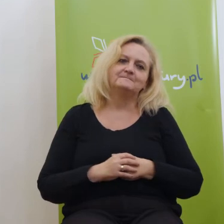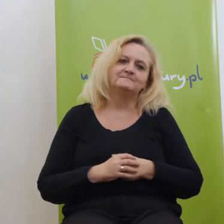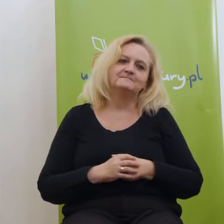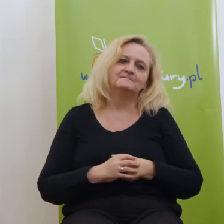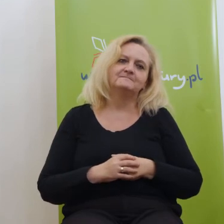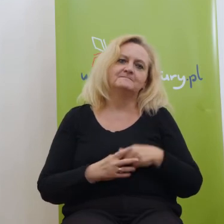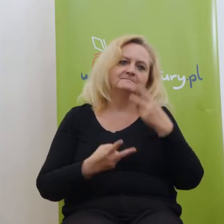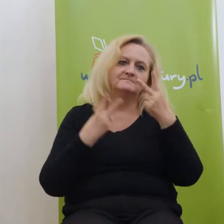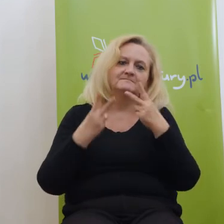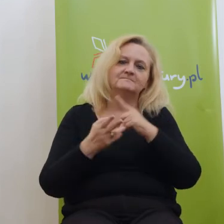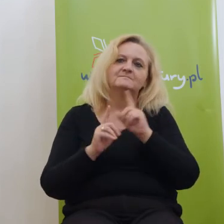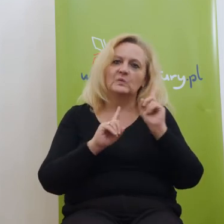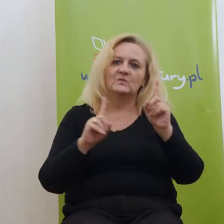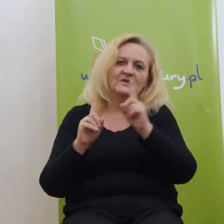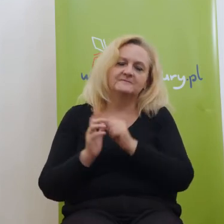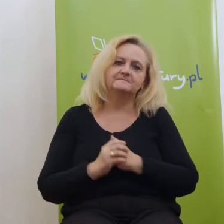więc tak patrzę uważnie